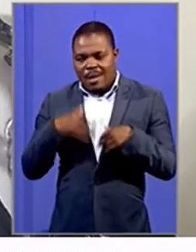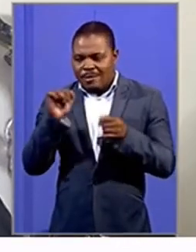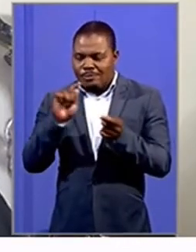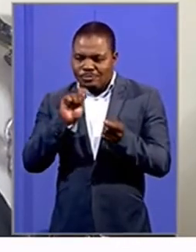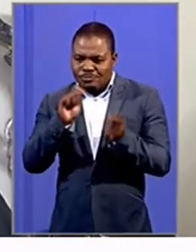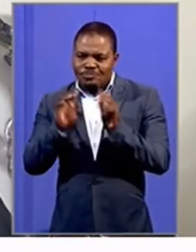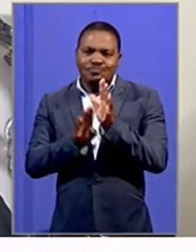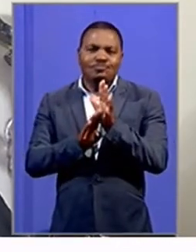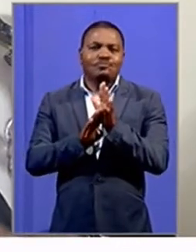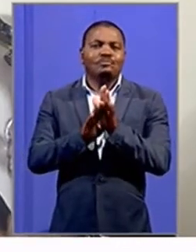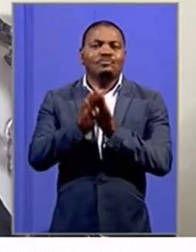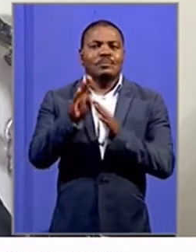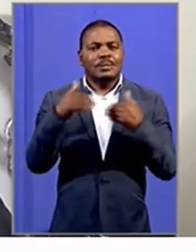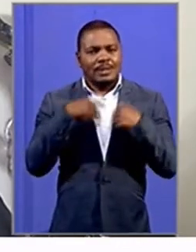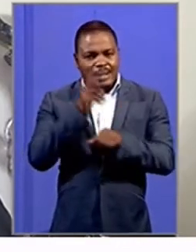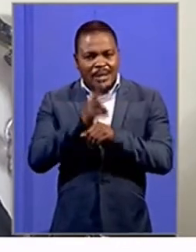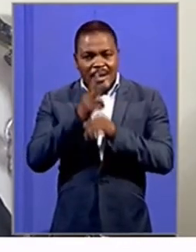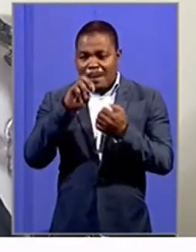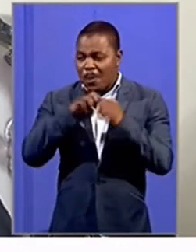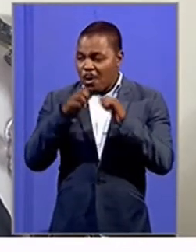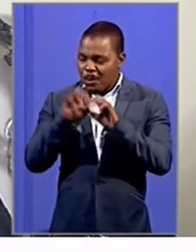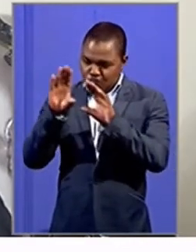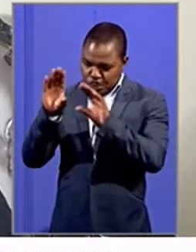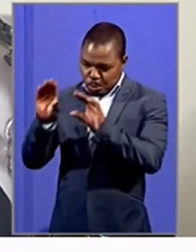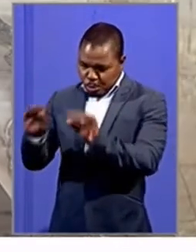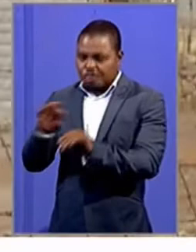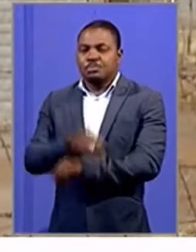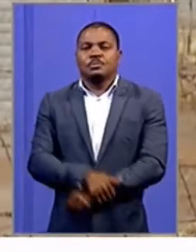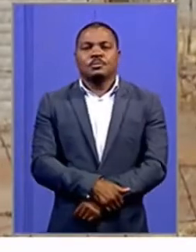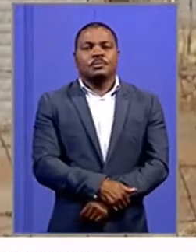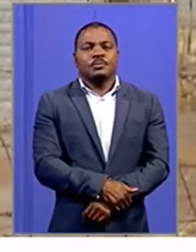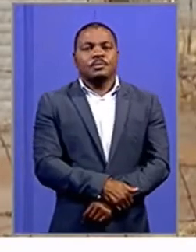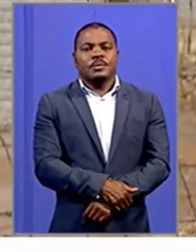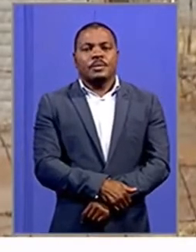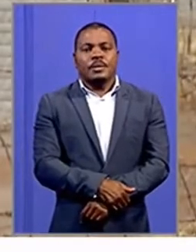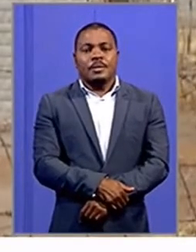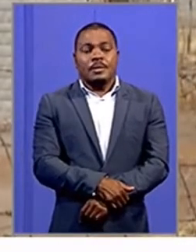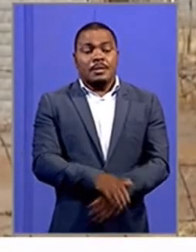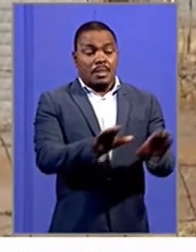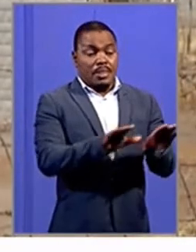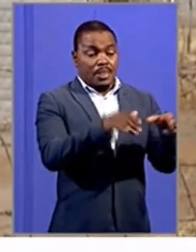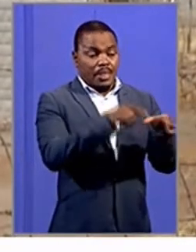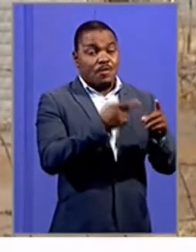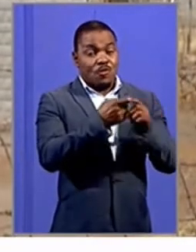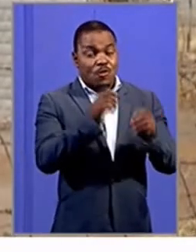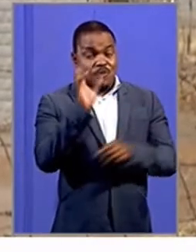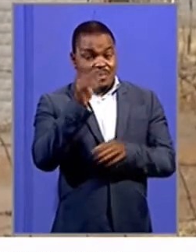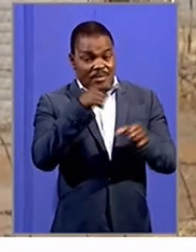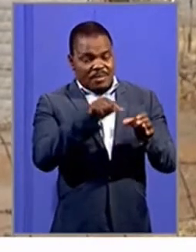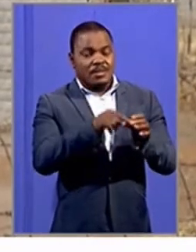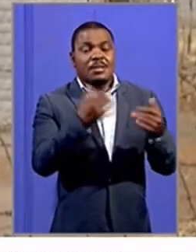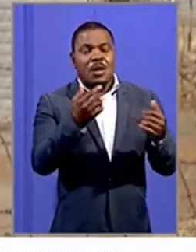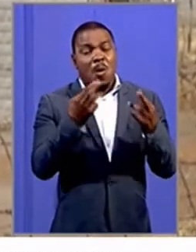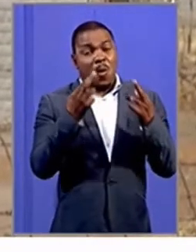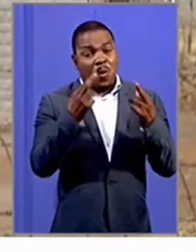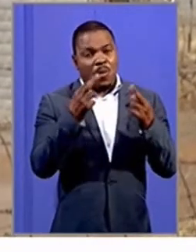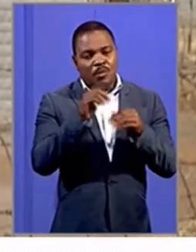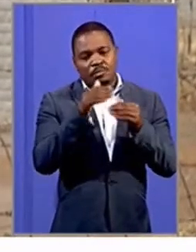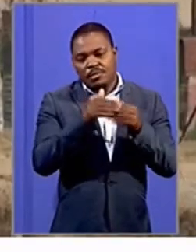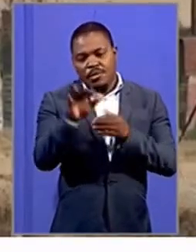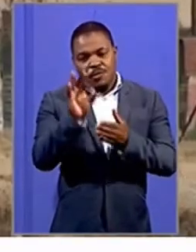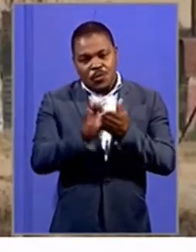bona mme ba tswe tibitibing ena eo re ikentseng ho yona. Gabagare mokgatlho o wa kwa Free State o na le tshepo mo ditlhophong